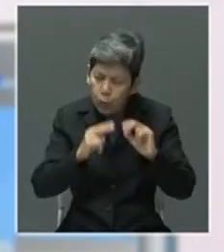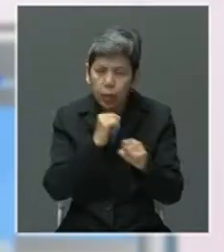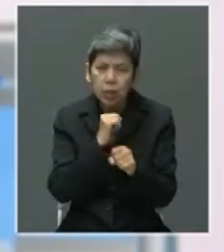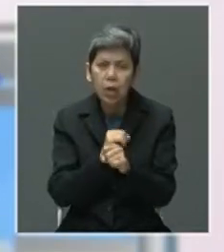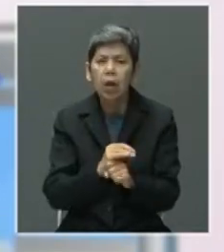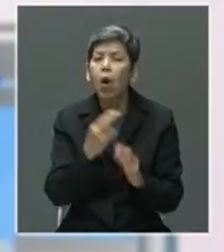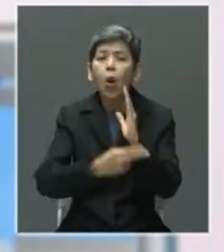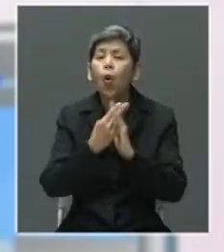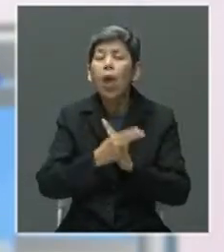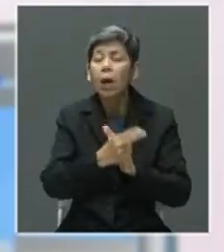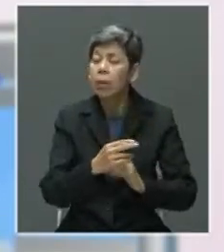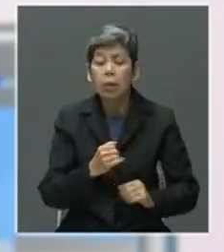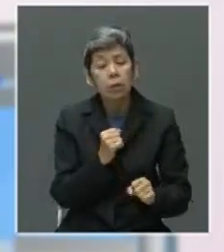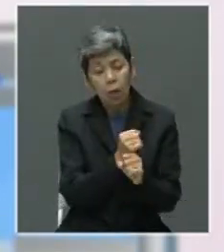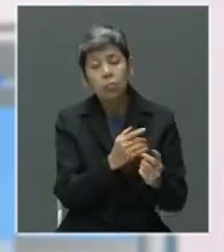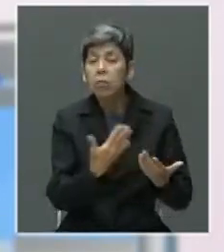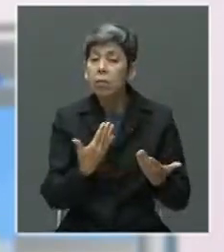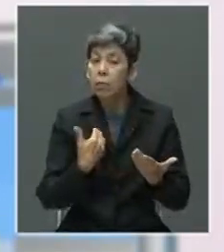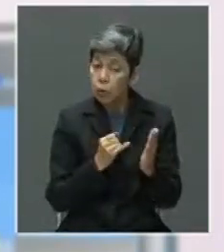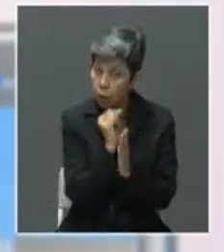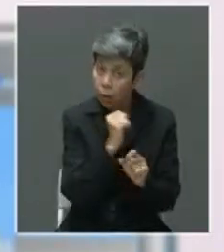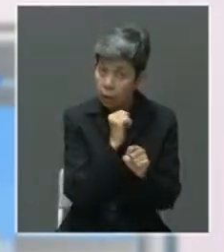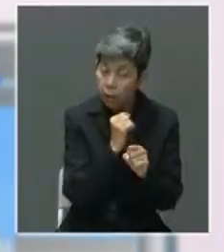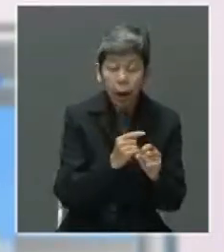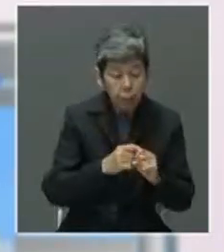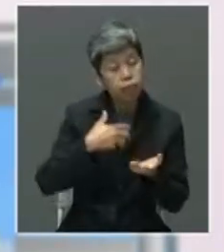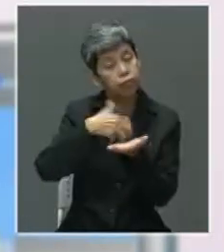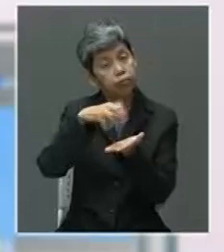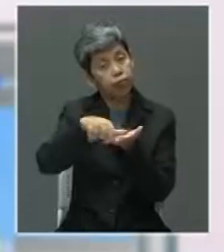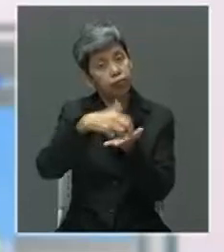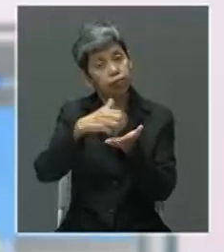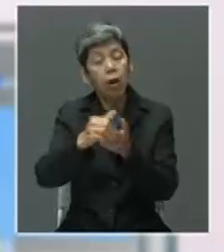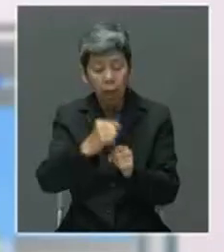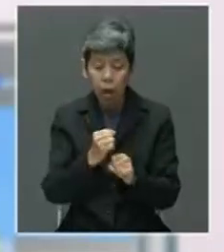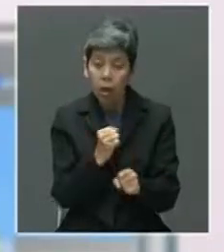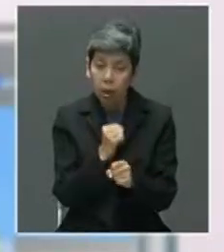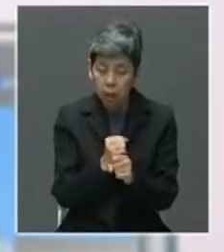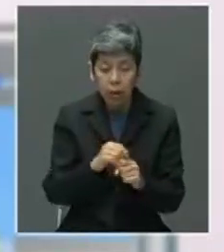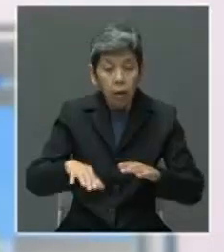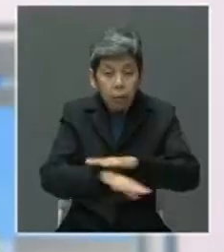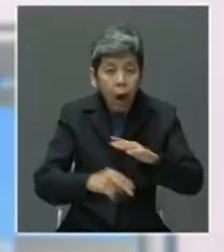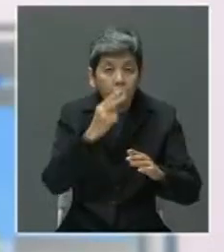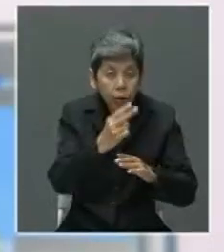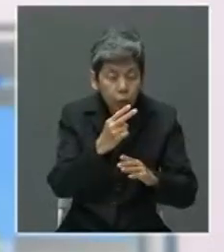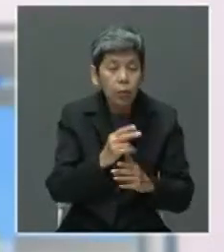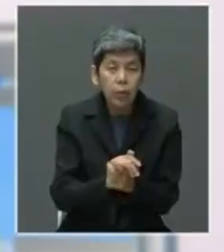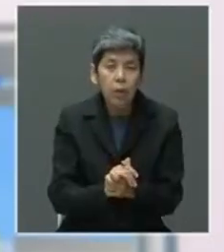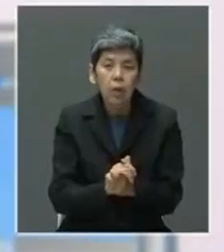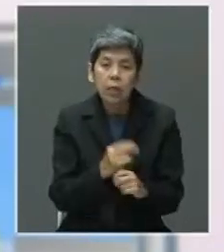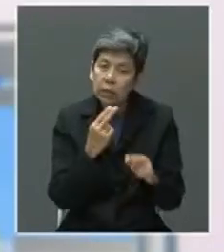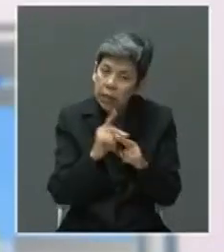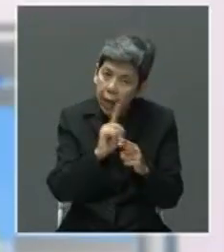พันวาคุณจะแสดงความสุจริตเนี่ยนะครับ คุณก็เปิดเผยมาจะว่าคุณซื้อจากนายอะไรนางอะ